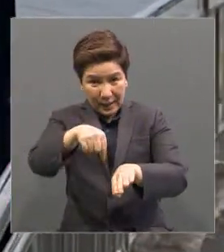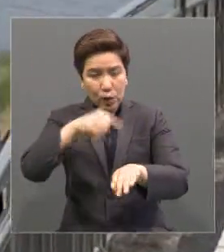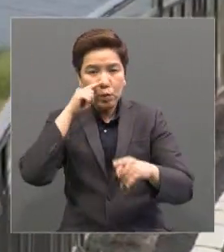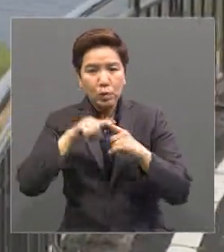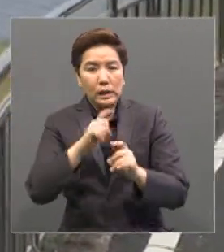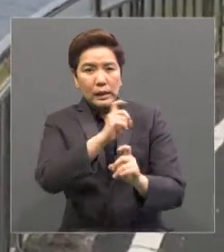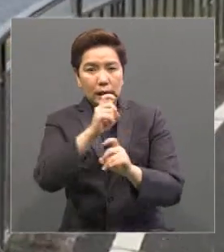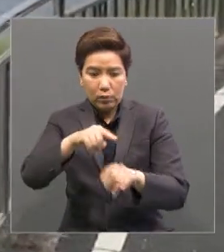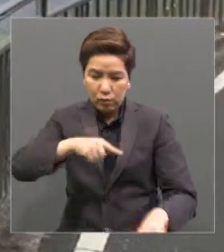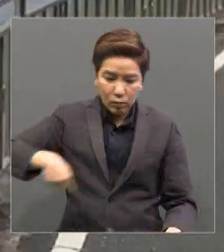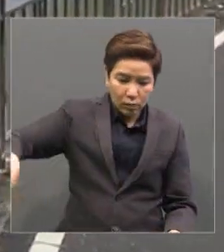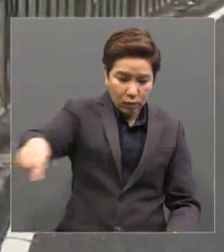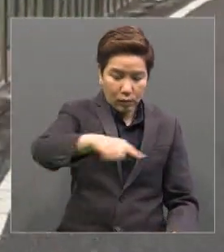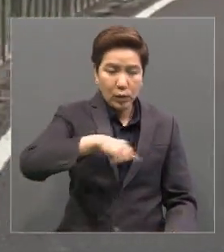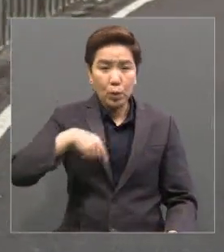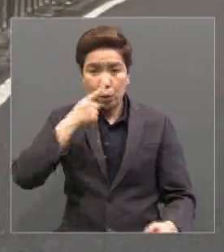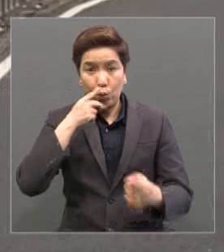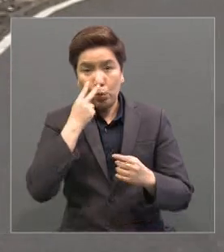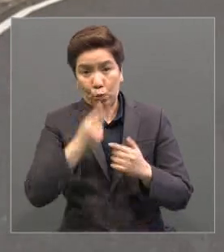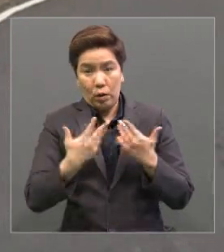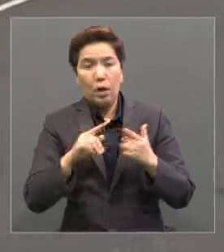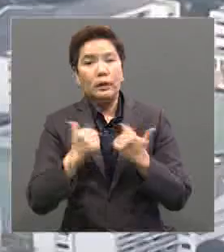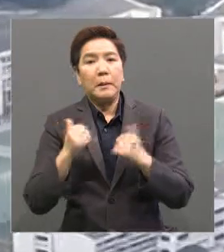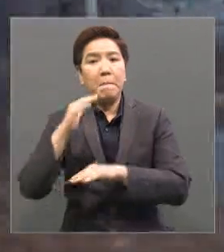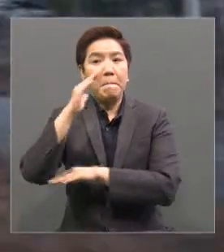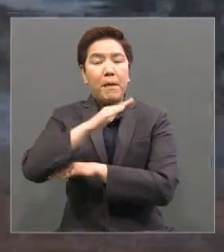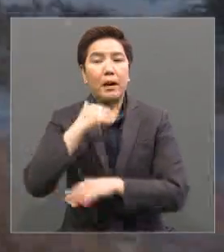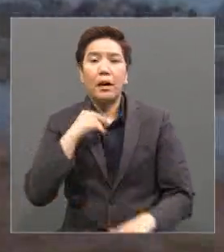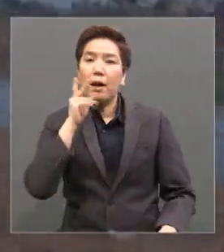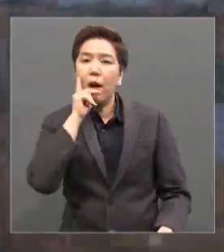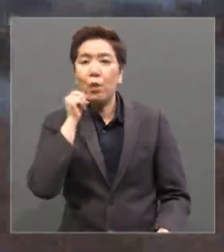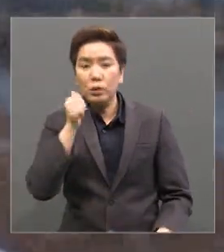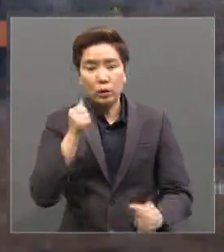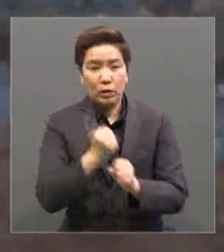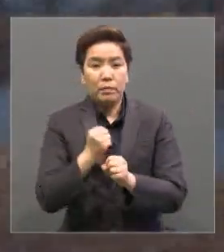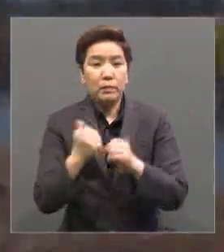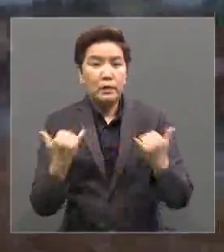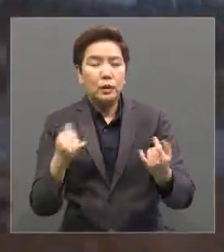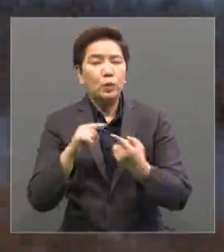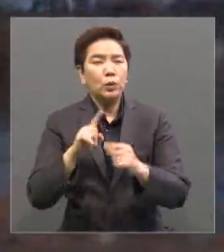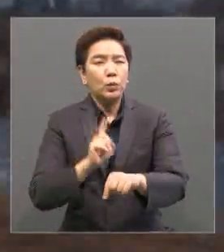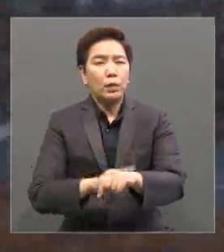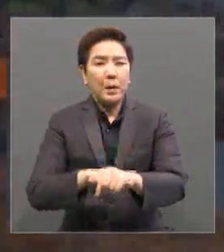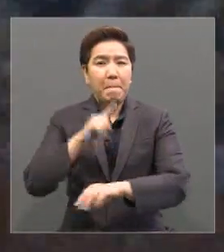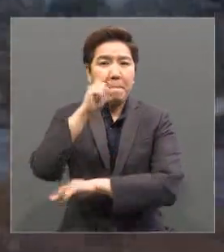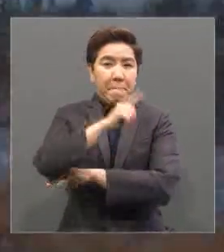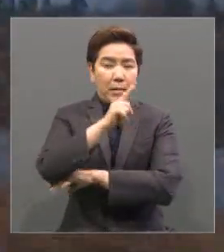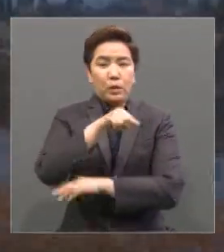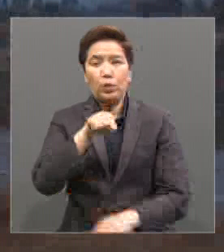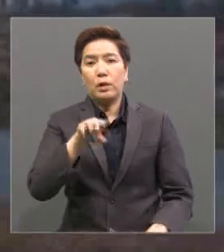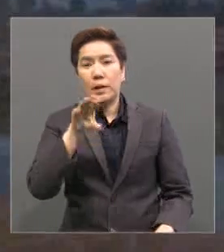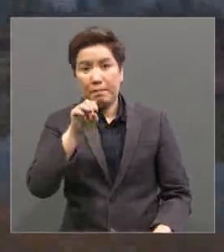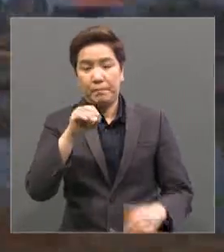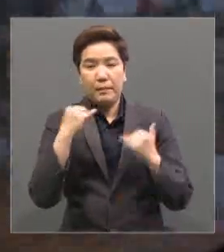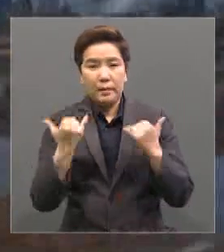ที่เสี่ยงโดยรอบด้วยแต่ว่าเมื่อช่วงบ่ายดูเหมือนจะเป็นข่าวดีสำหรับปฏิบัติการนี้ครับช่วงประมาณ